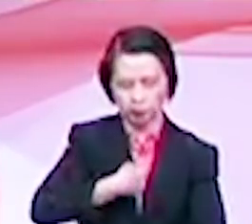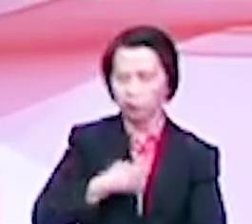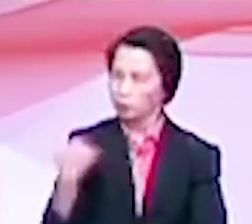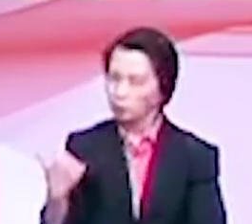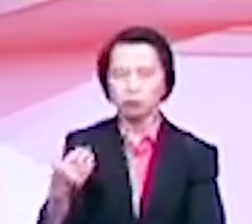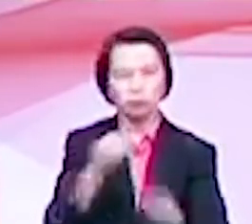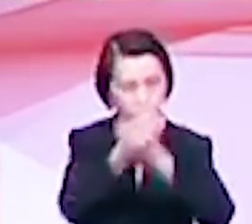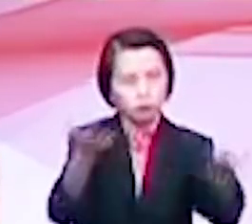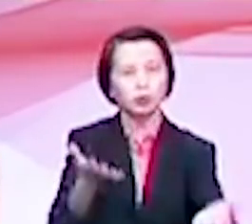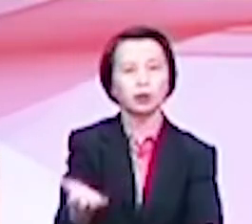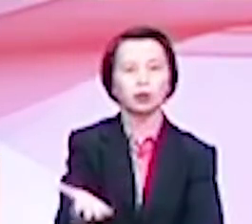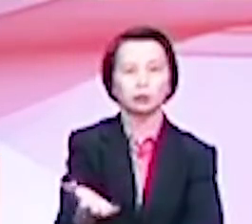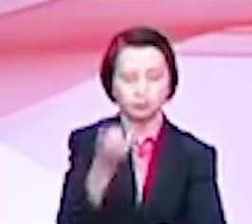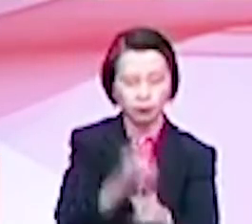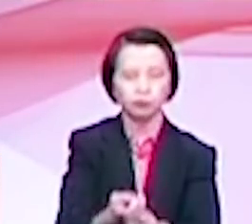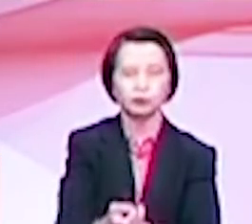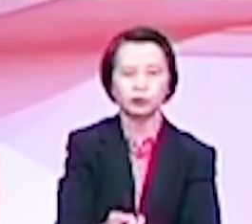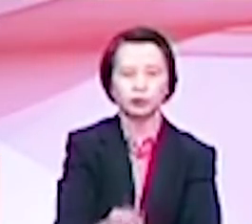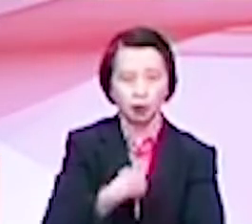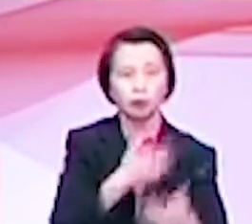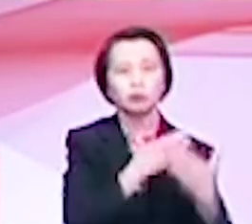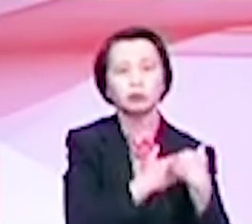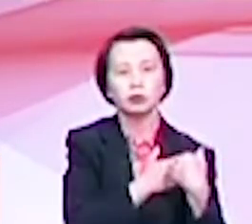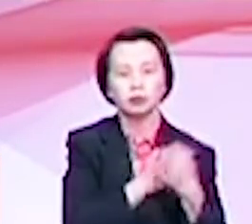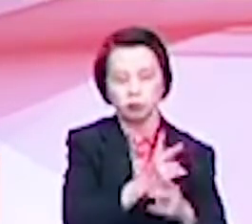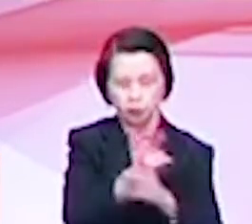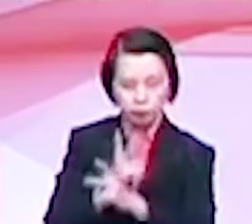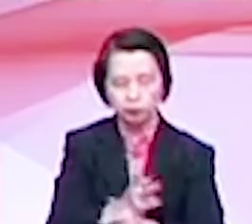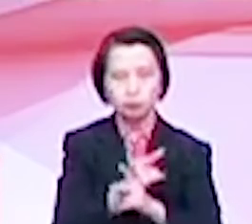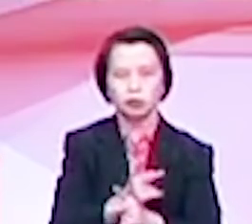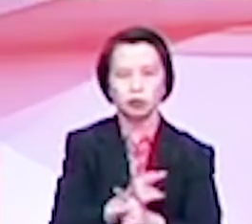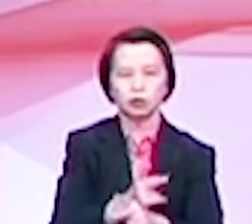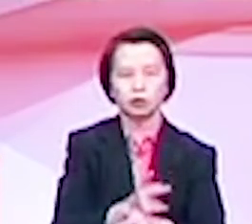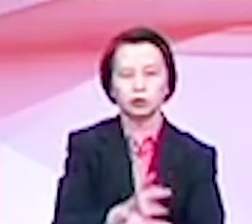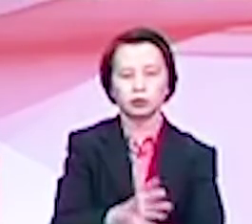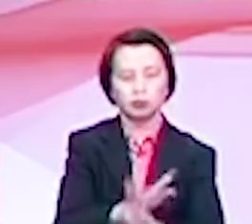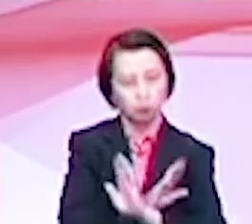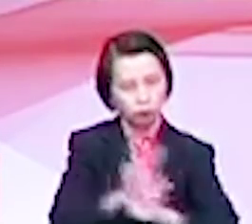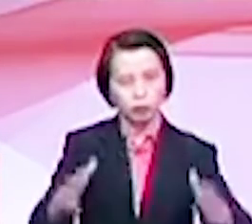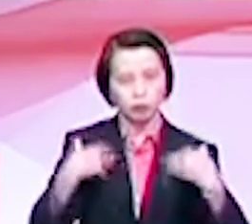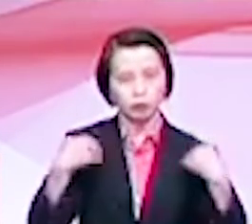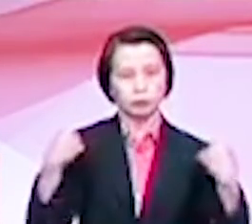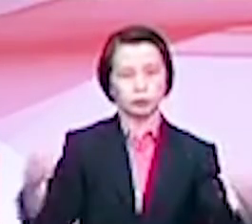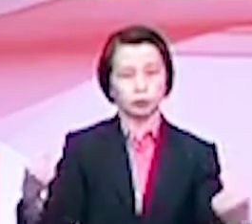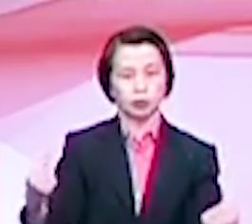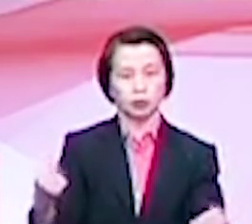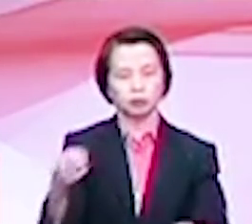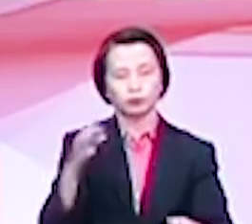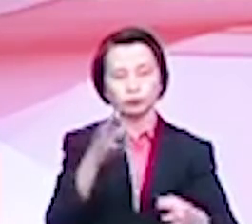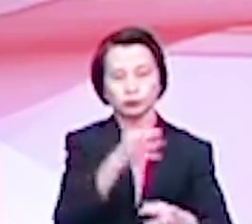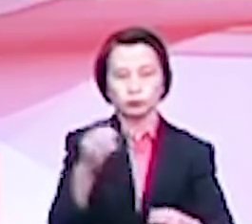selaku yang menjaga perkara yang berkaitan dengan bukan kesihatan. Dan